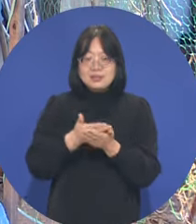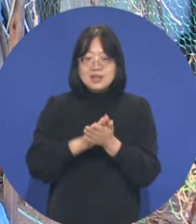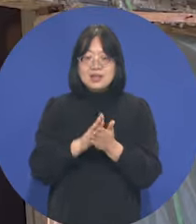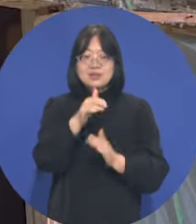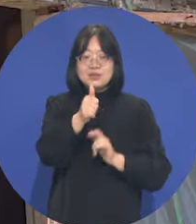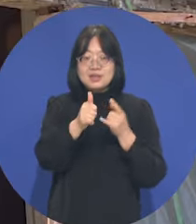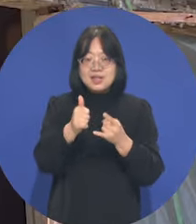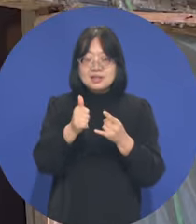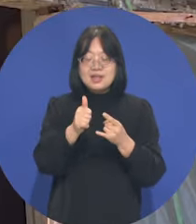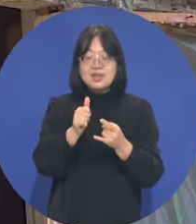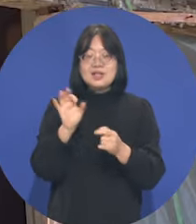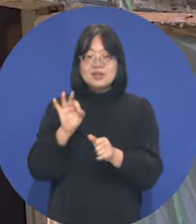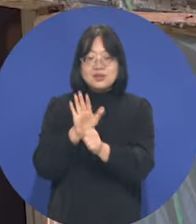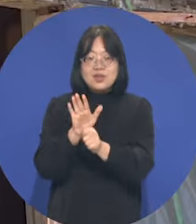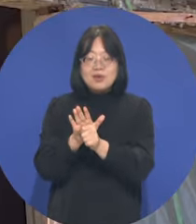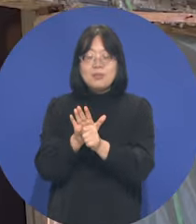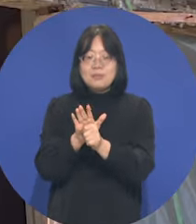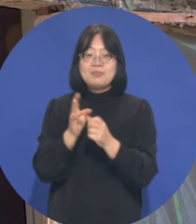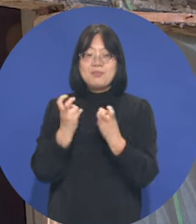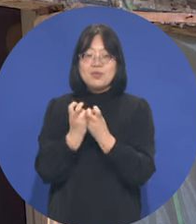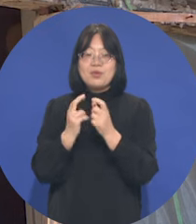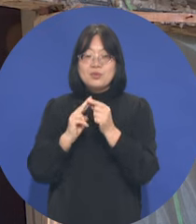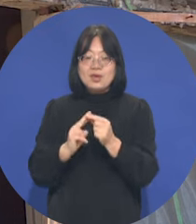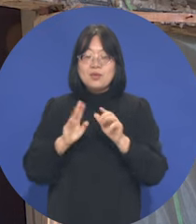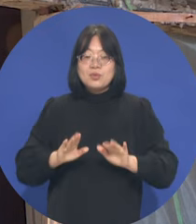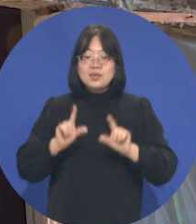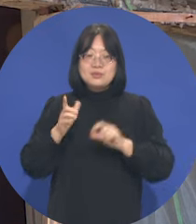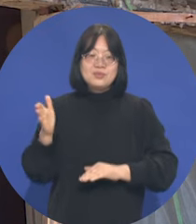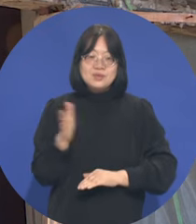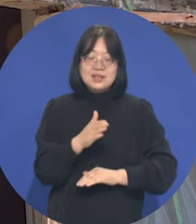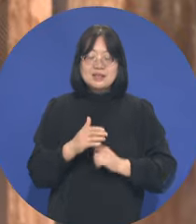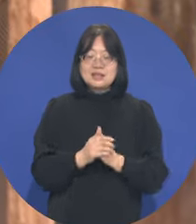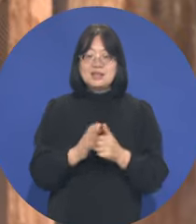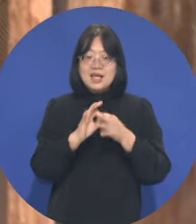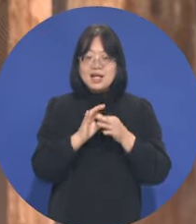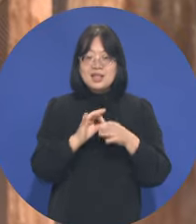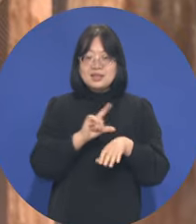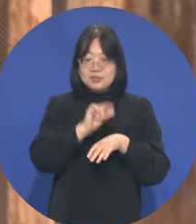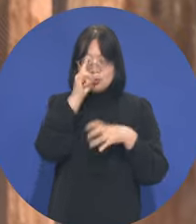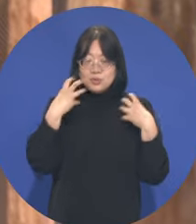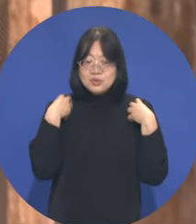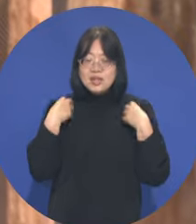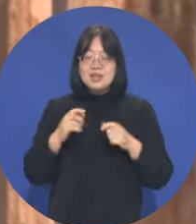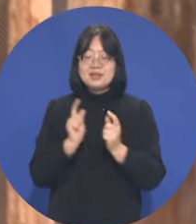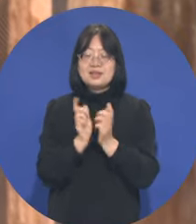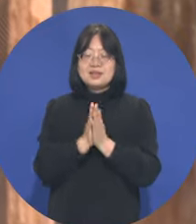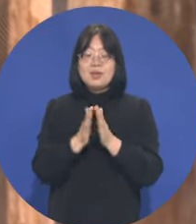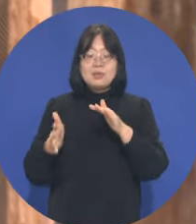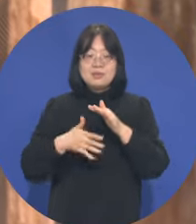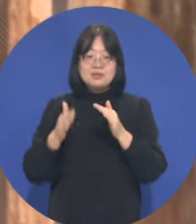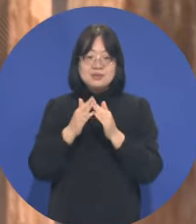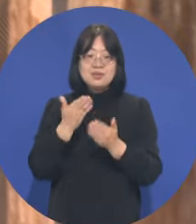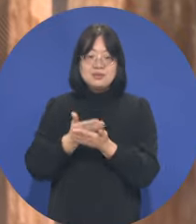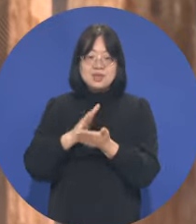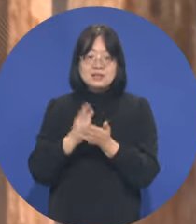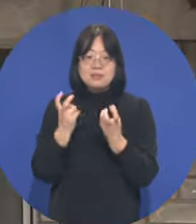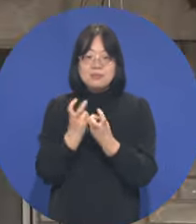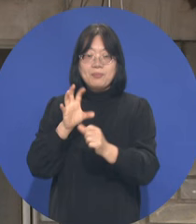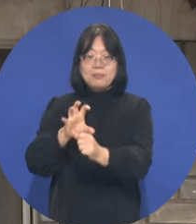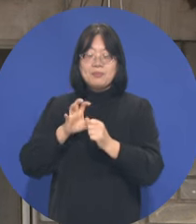비용을 지원하는 기존 방식에 더해 올해부터는 해당 지자체가 직접 집을 정비하는 방식도